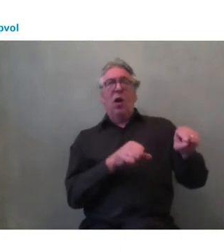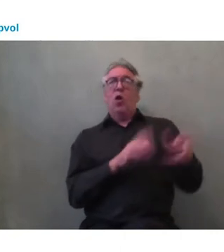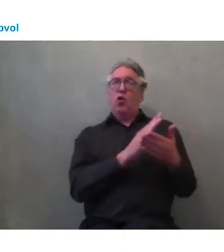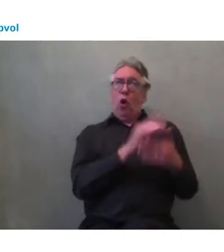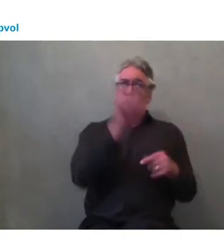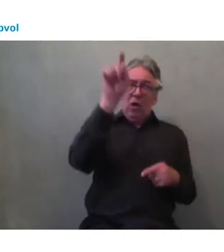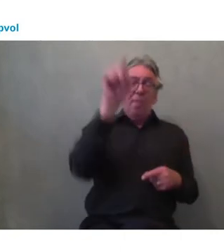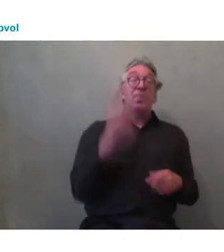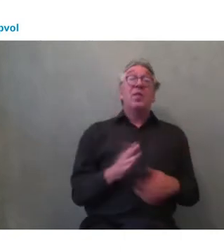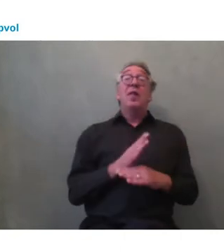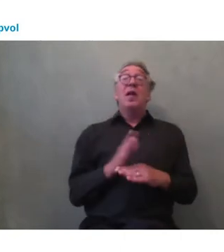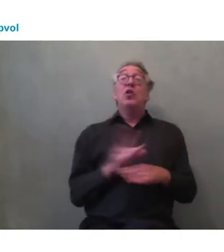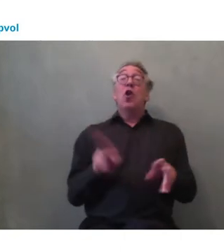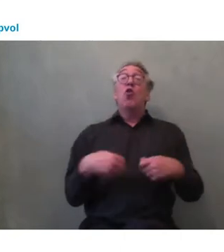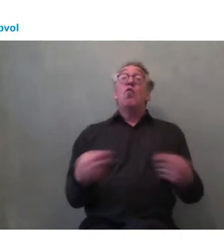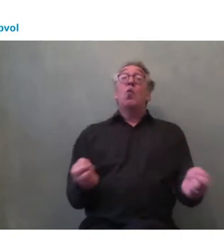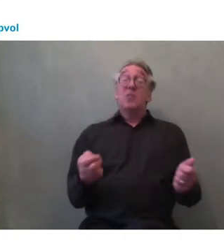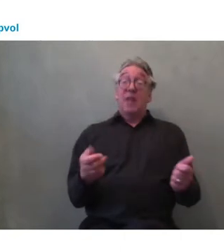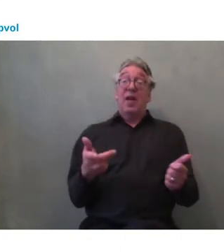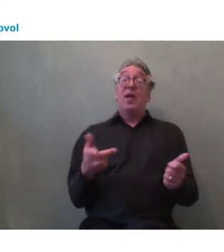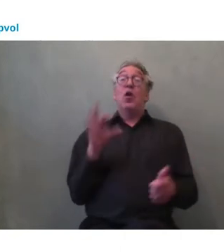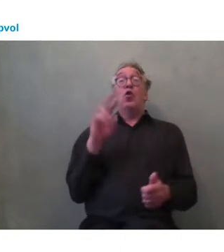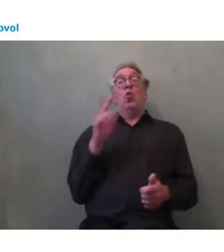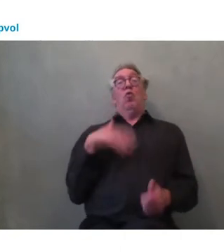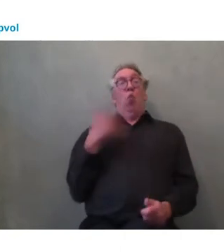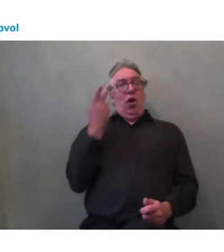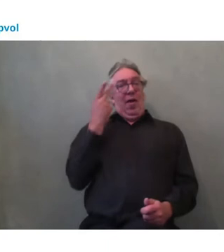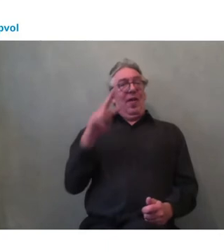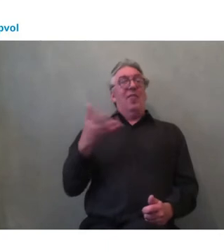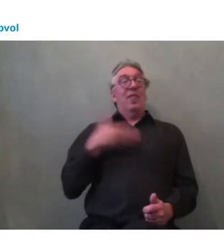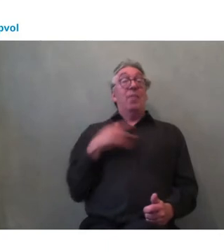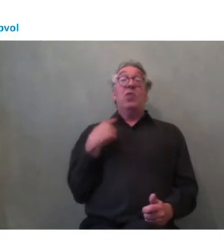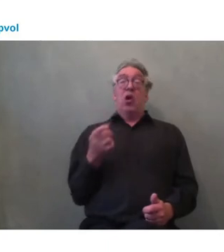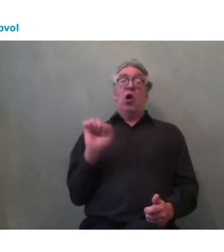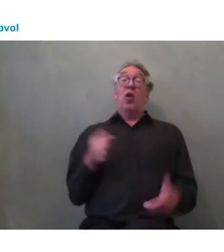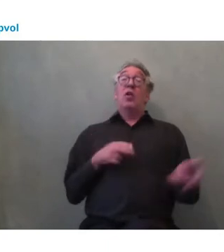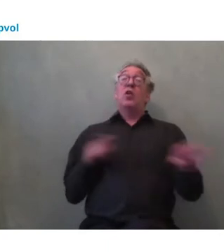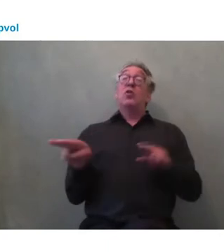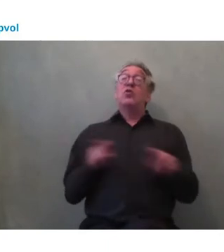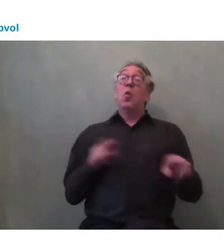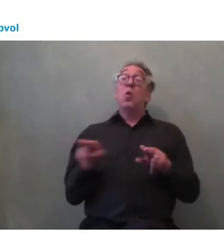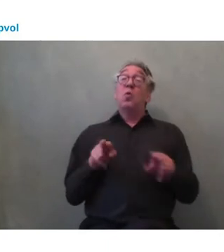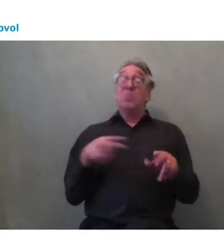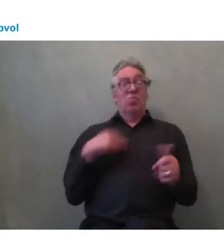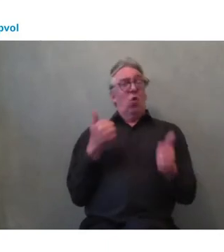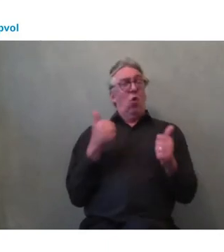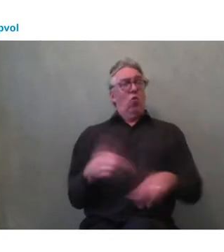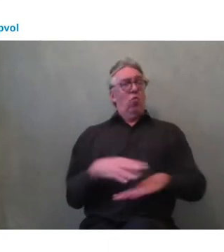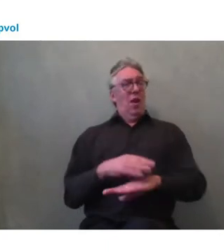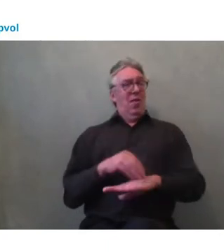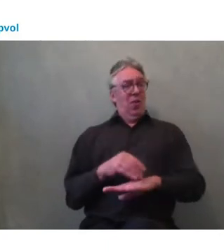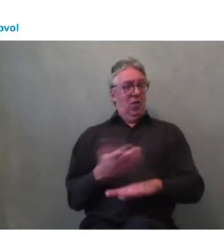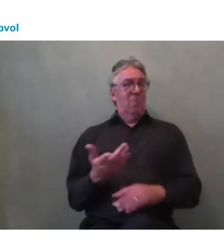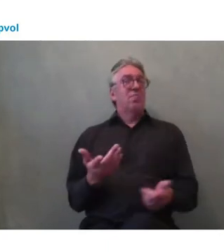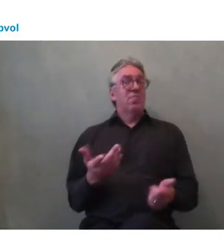voelde Teun zich erkend. De show kon ik optimaal beleven omdat de gebarentool goed te zien was voor mij. Onvergetelijk was ook